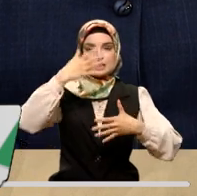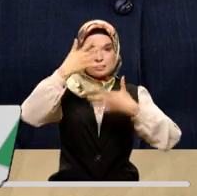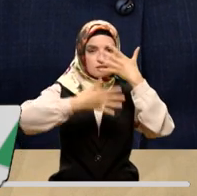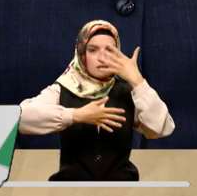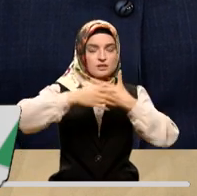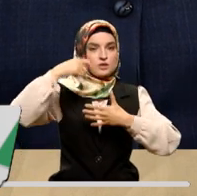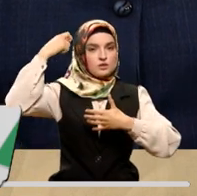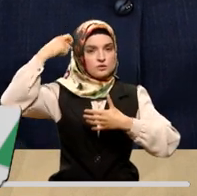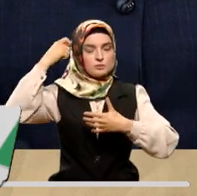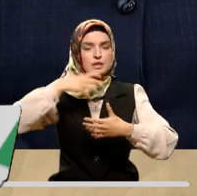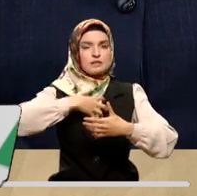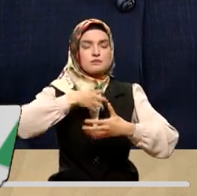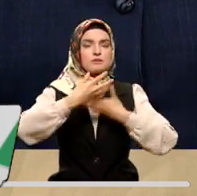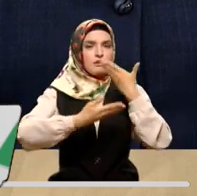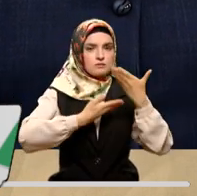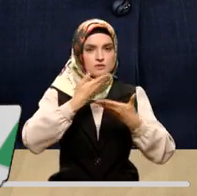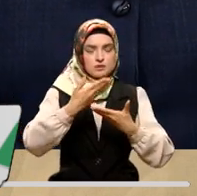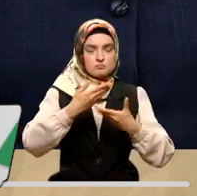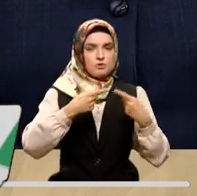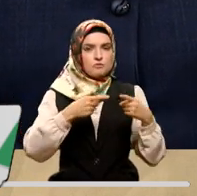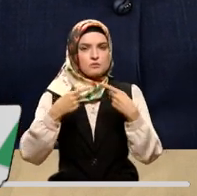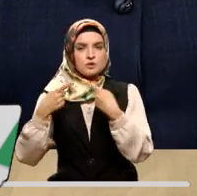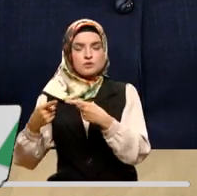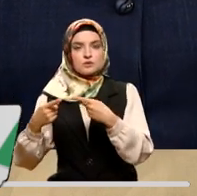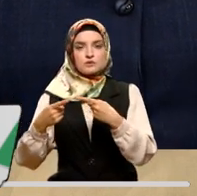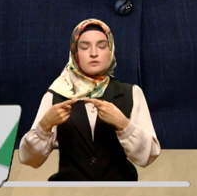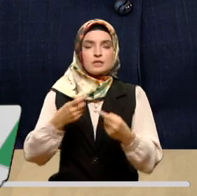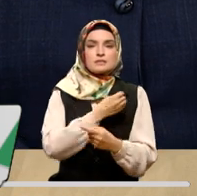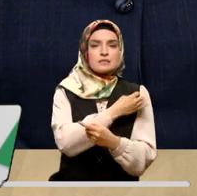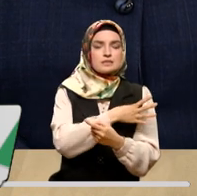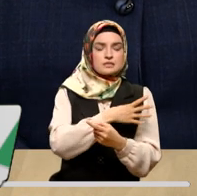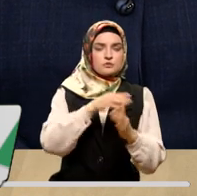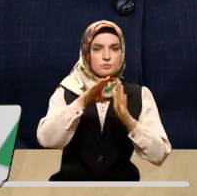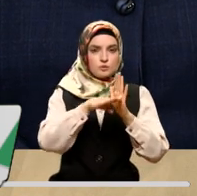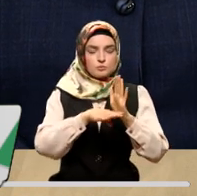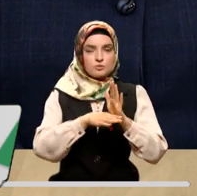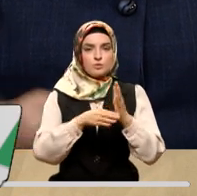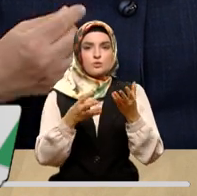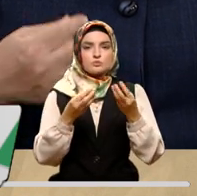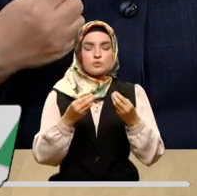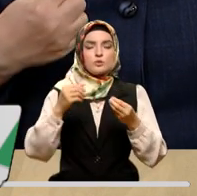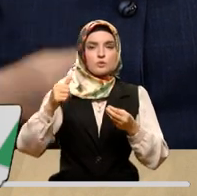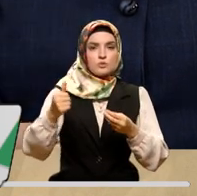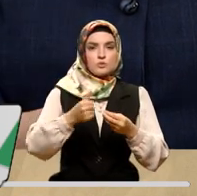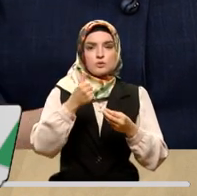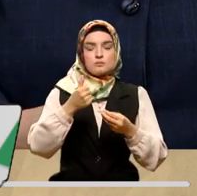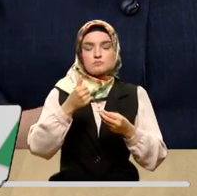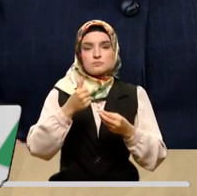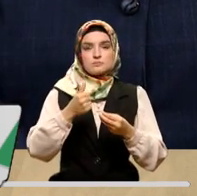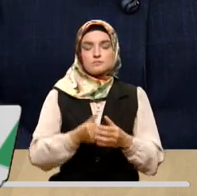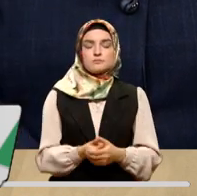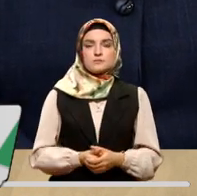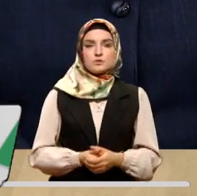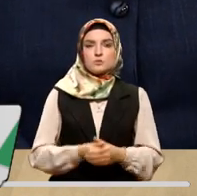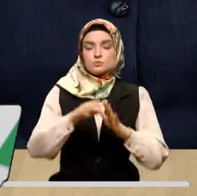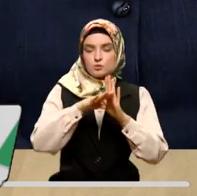filme, kendini ifade etmeye, farklı atölye programlarına kadar çok ciddi içerisinde ince ince işlediğimiz diyorum ben